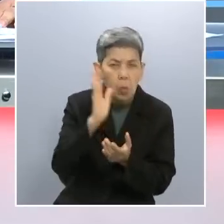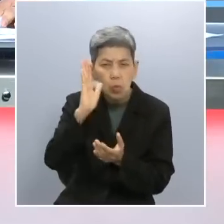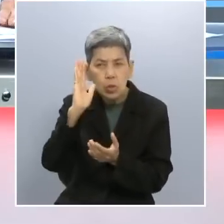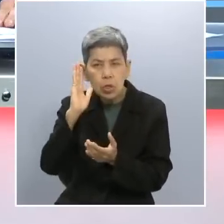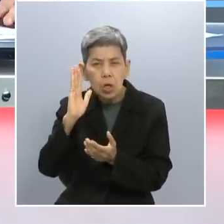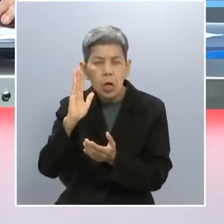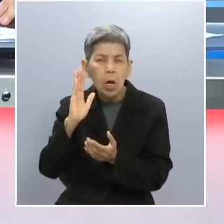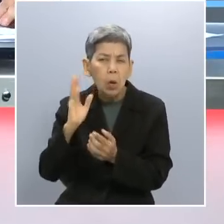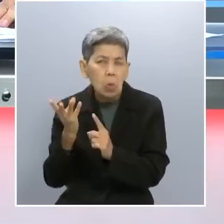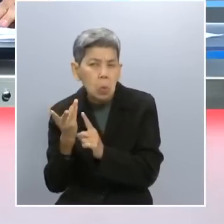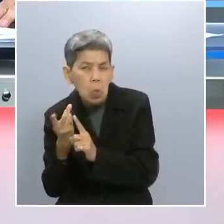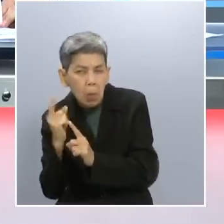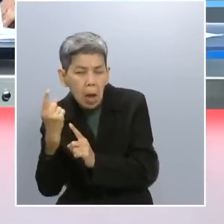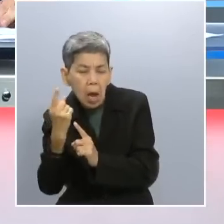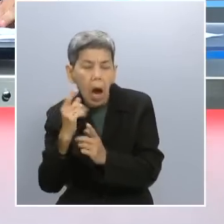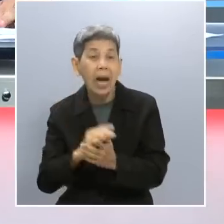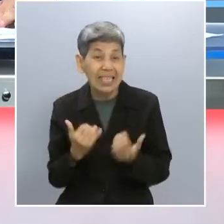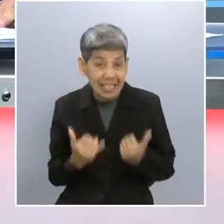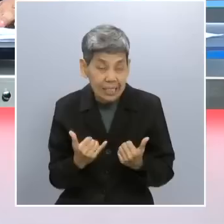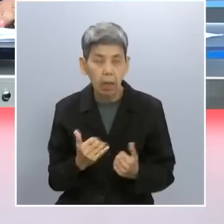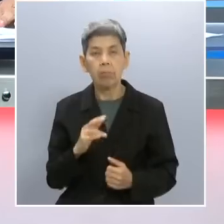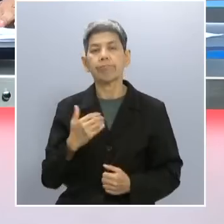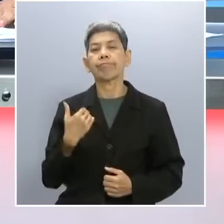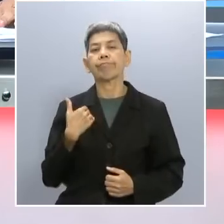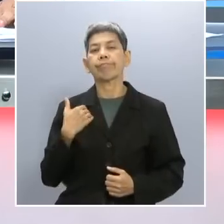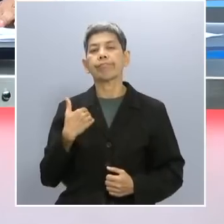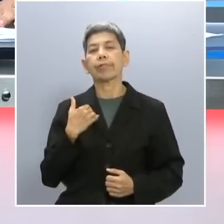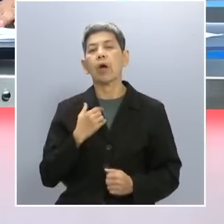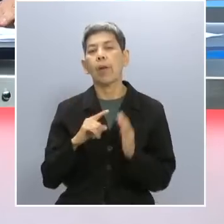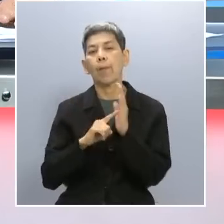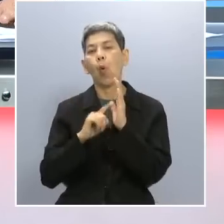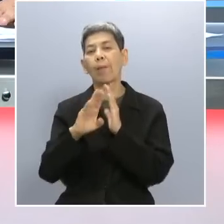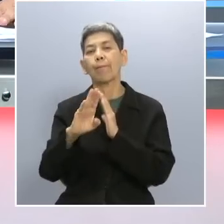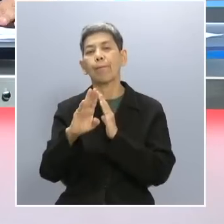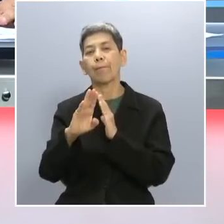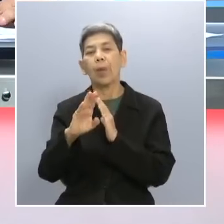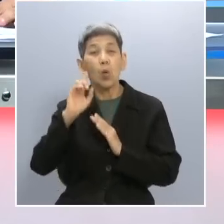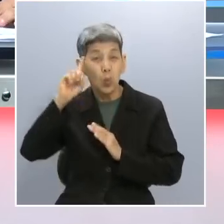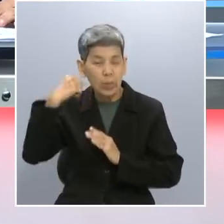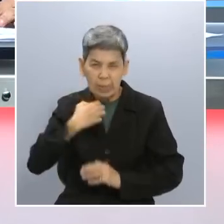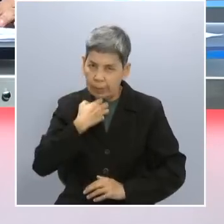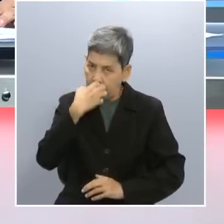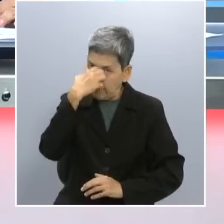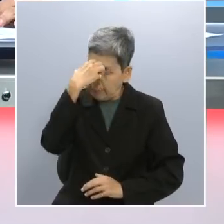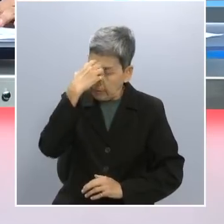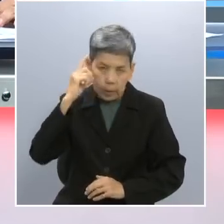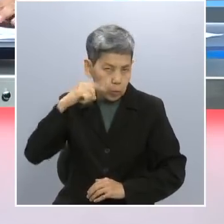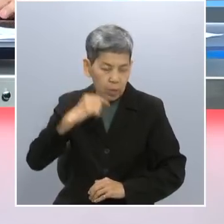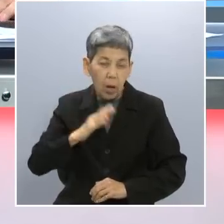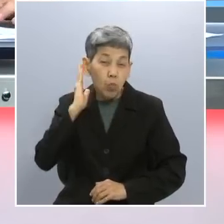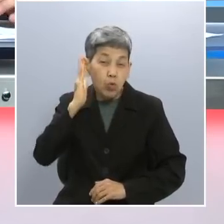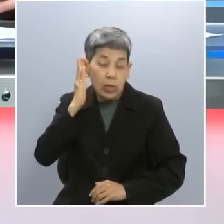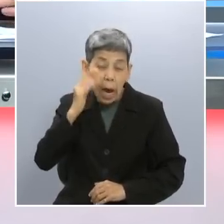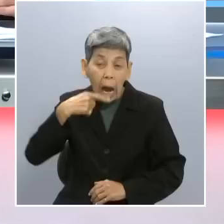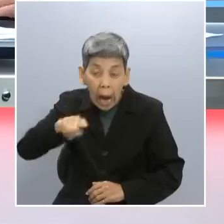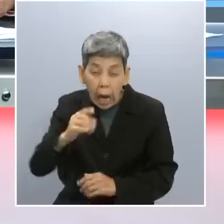กิ๊กหรือว่าล่าสุดมีอีกหนึ่งข่าวออกมาคุณผู้ชมครับที่บุรีรัมย์บอกสาวเนี่ยโกรธมากคือผัวเนี่ยนอก